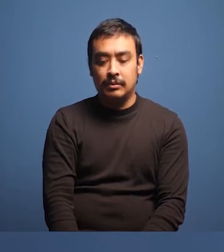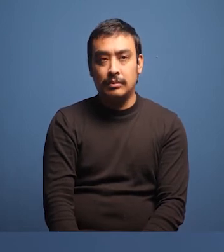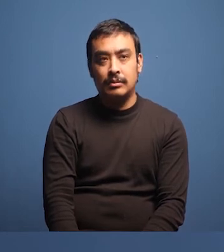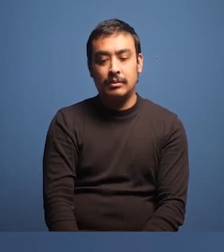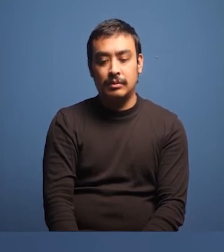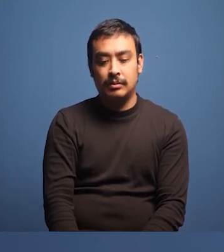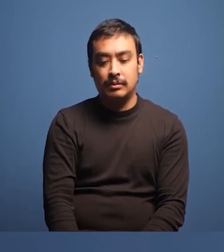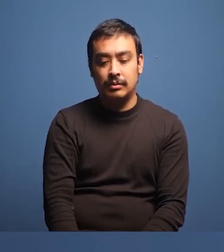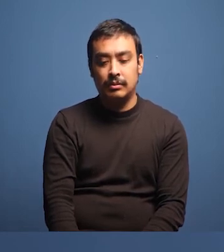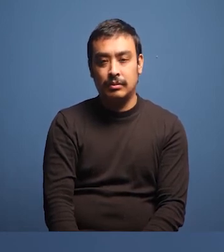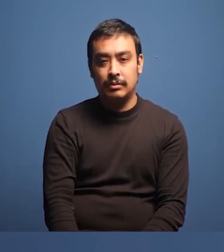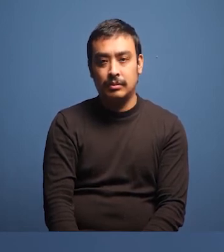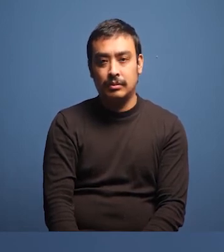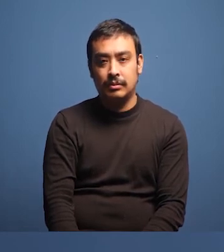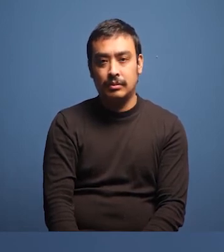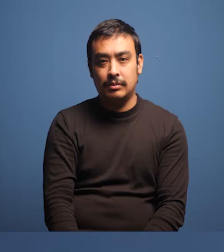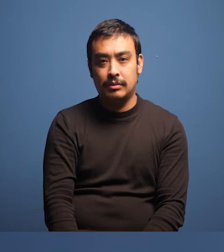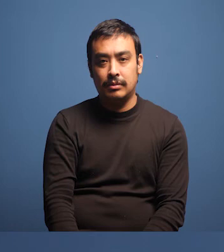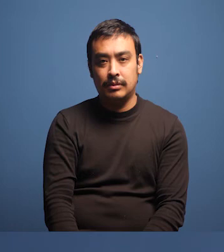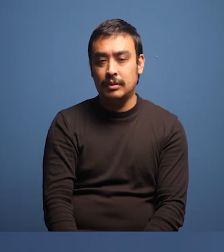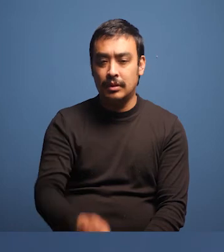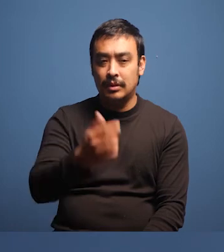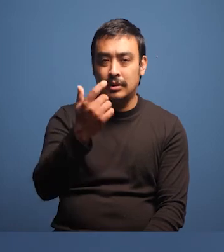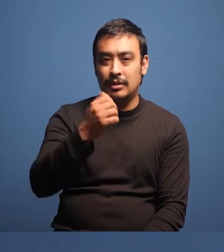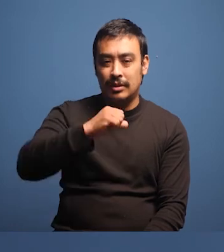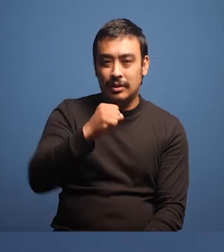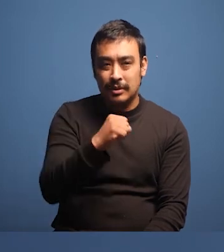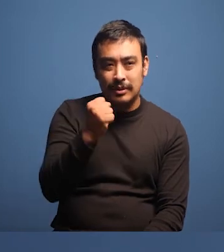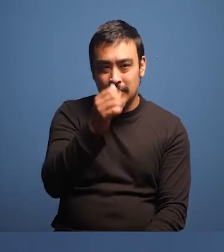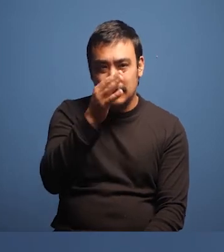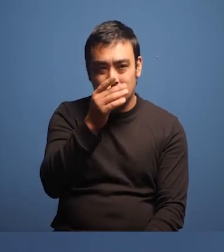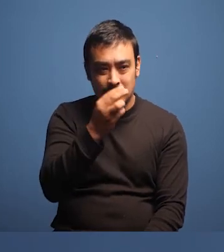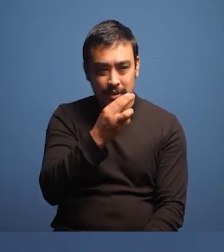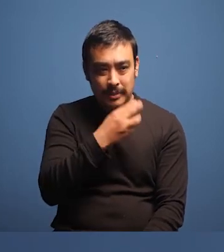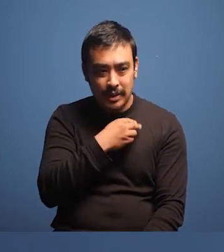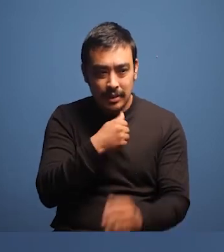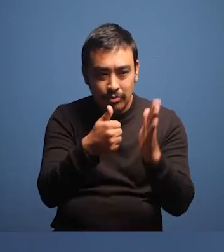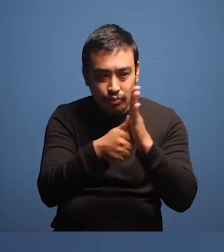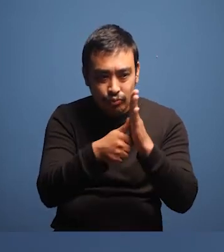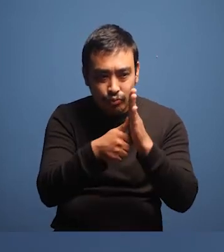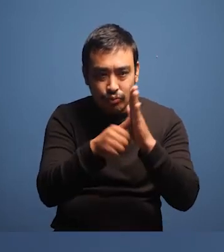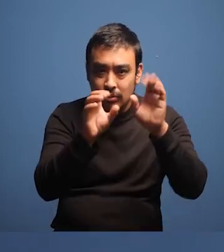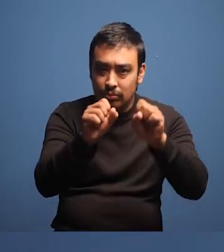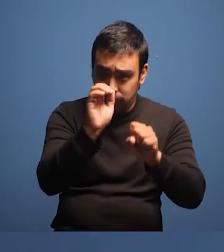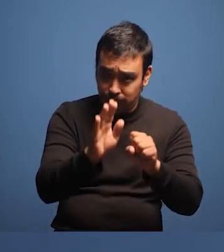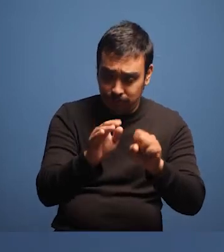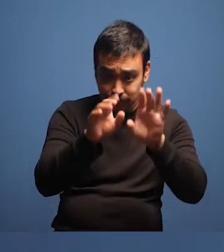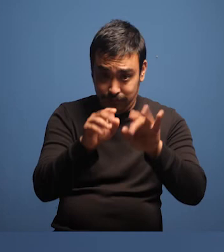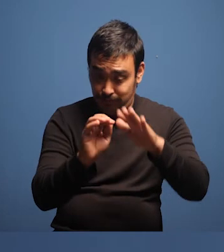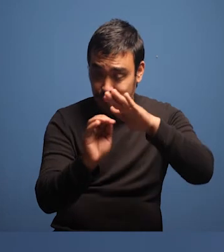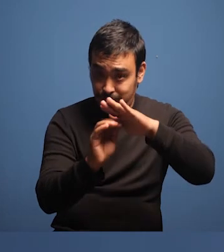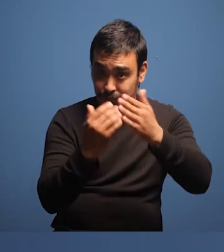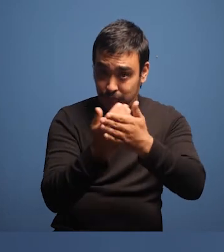सो क्यान वी ट्र्याक बुलिङ गर्ने मान्छे? अफकोर्स हामीले चाहिँ मैले भनि नै सकेँ कि हामीले साइबर ब्युरोमा चाहिँ रिपोर्ट गर्यो